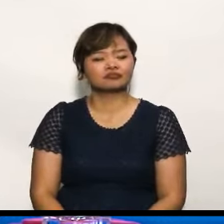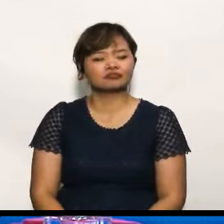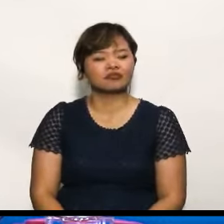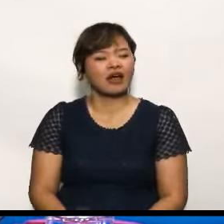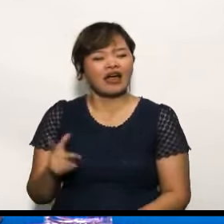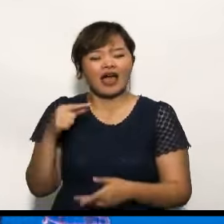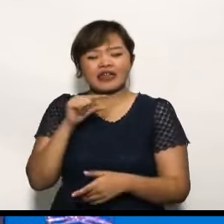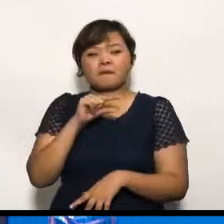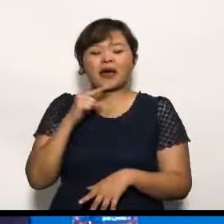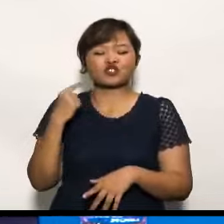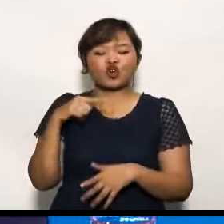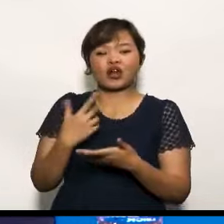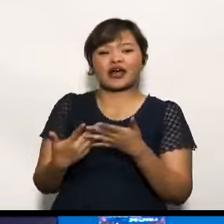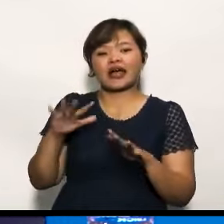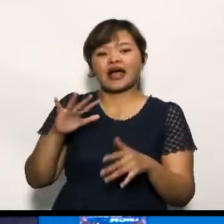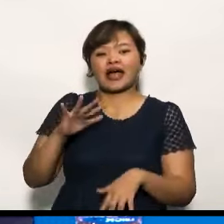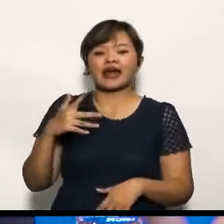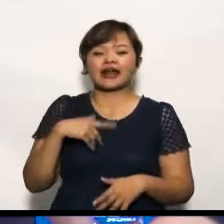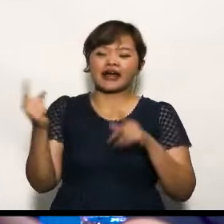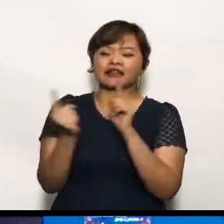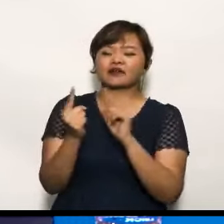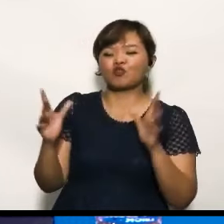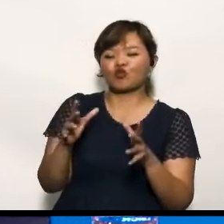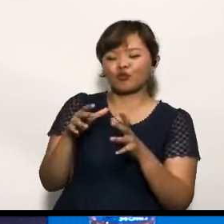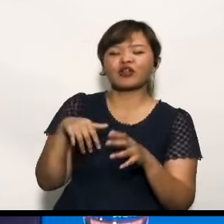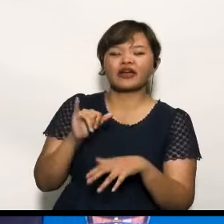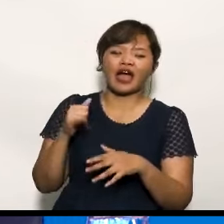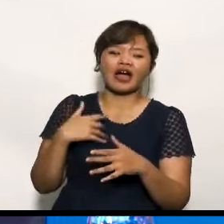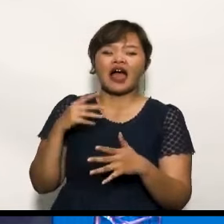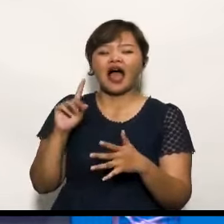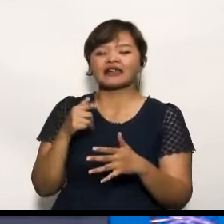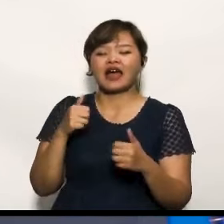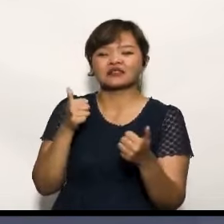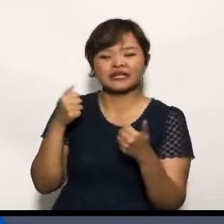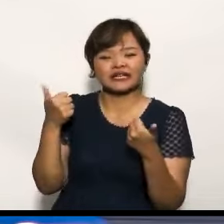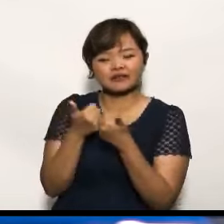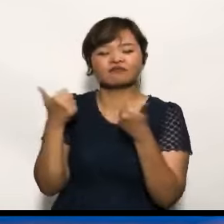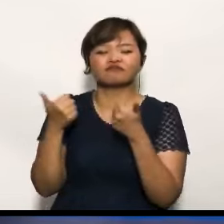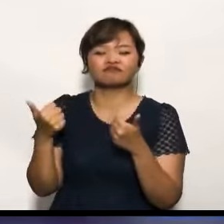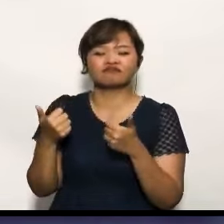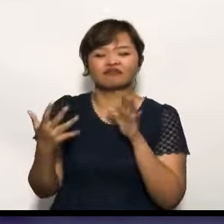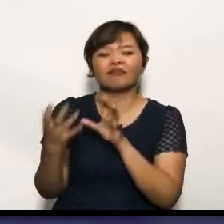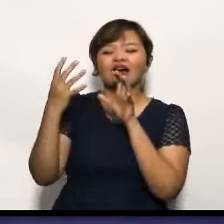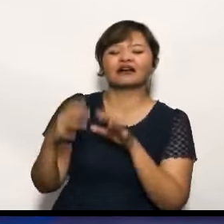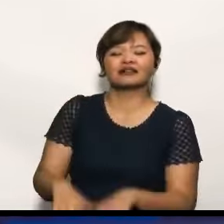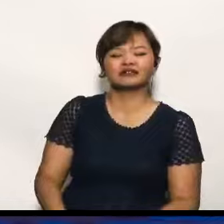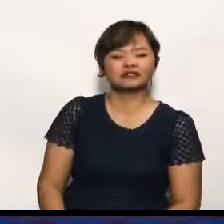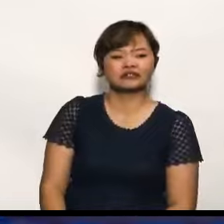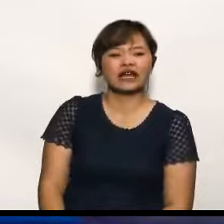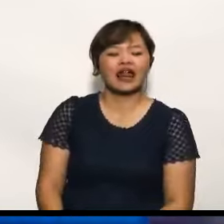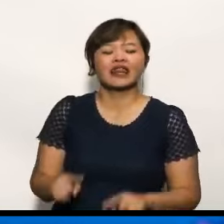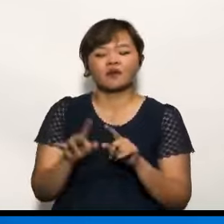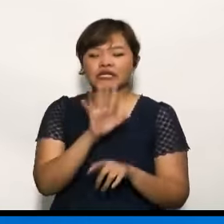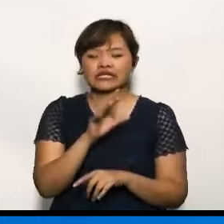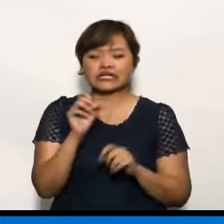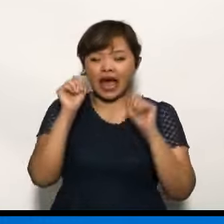Mau argue, kan namanya pastor kalau ketemu kadang-kadang kita argue, amin. Enggak ya, cuma saya doang kayaknya. You know, sadar